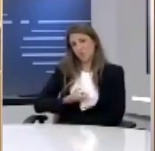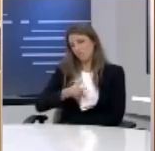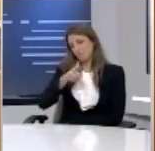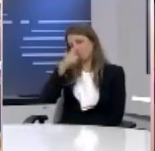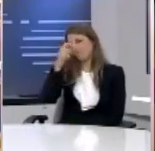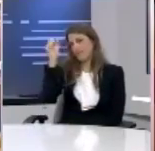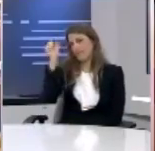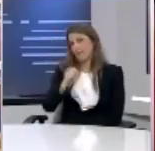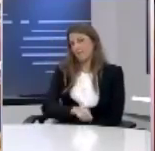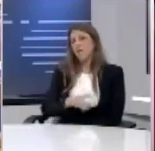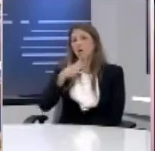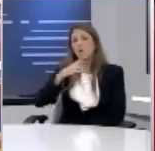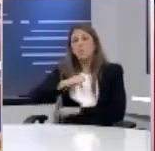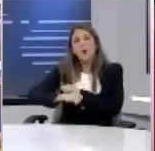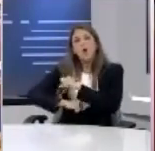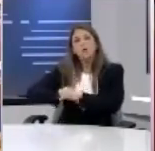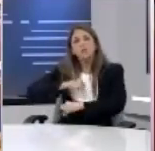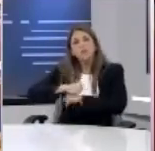την προσφυγική κρίση αυτά τα χρόνια.